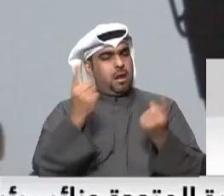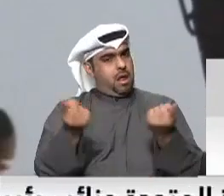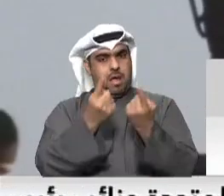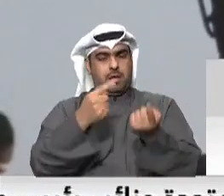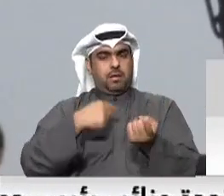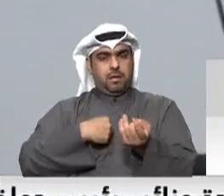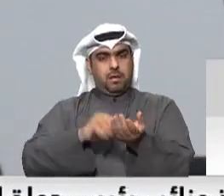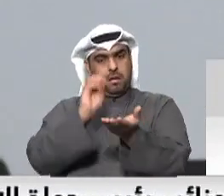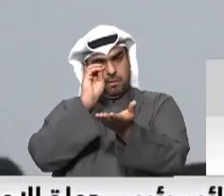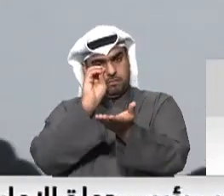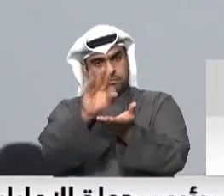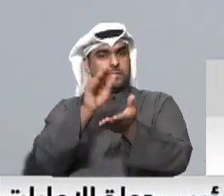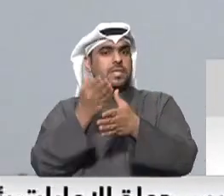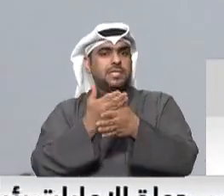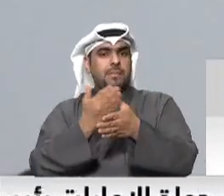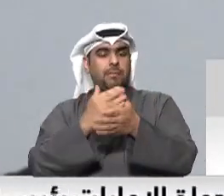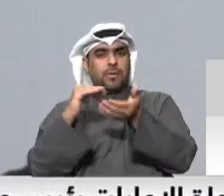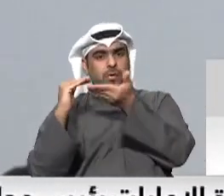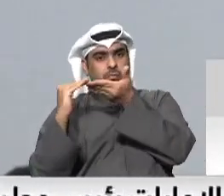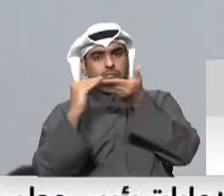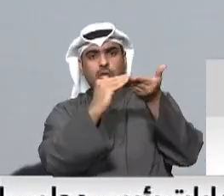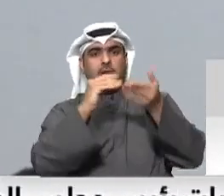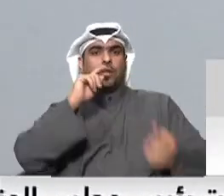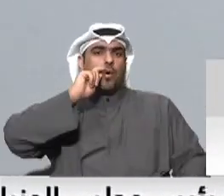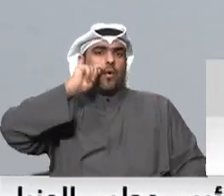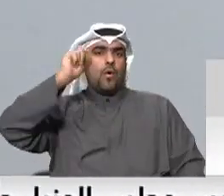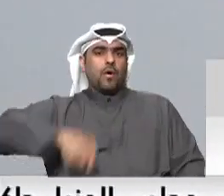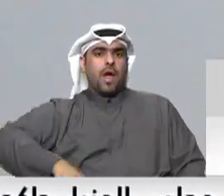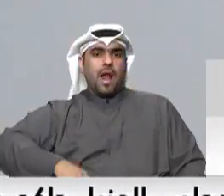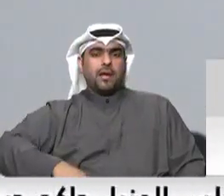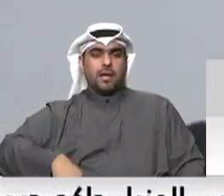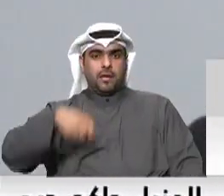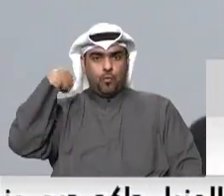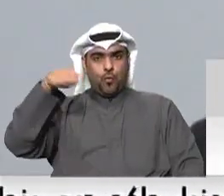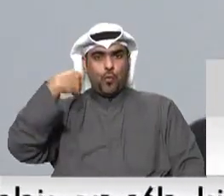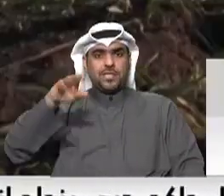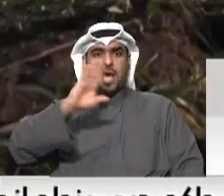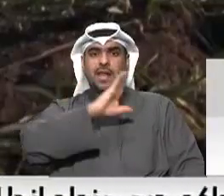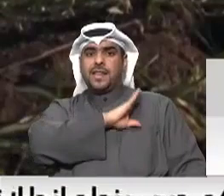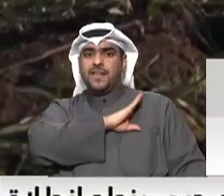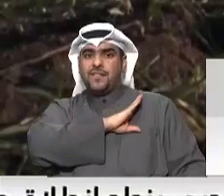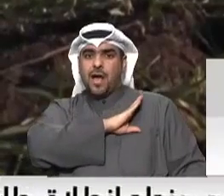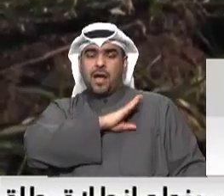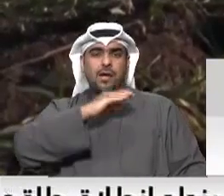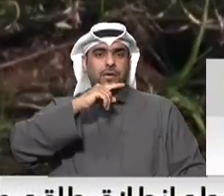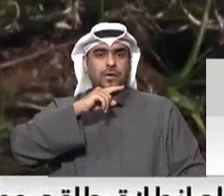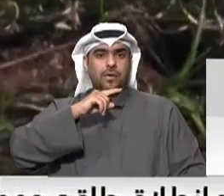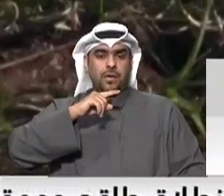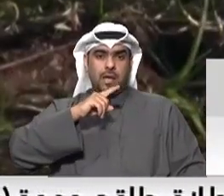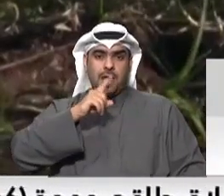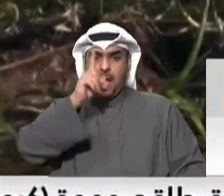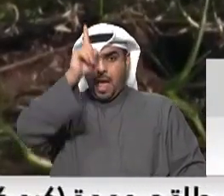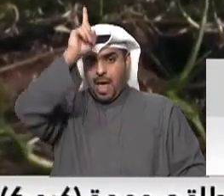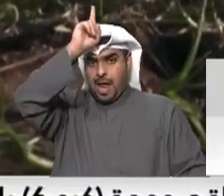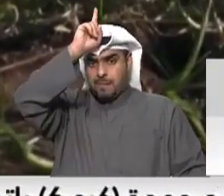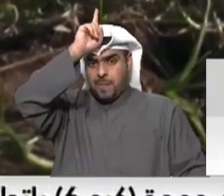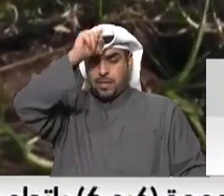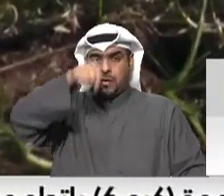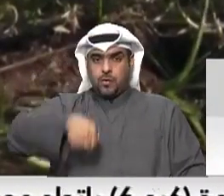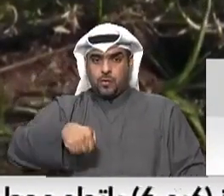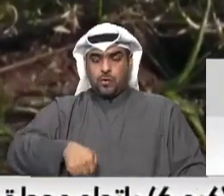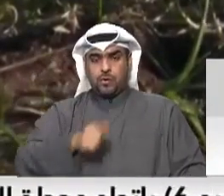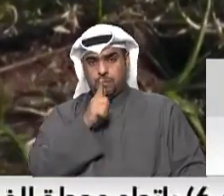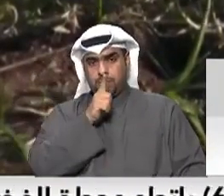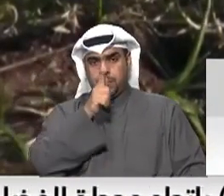لاوكرانيا من جانبها اكدت وزاره الدفاع الالمانيه اليوم انها لن ترسل تلك الدبابات